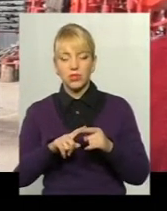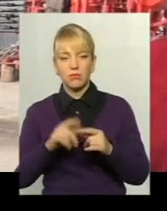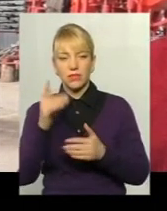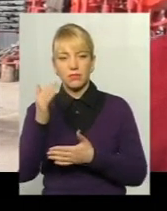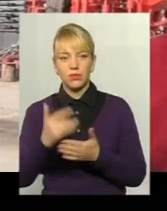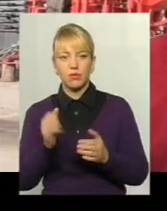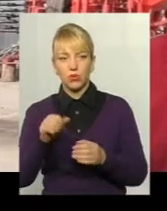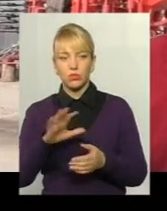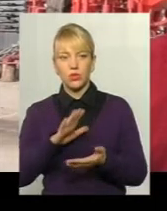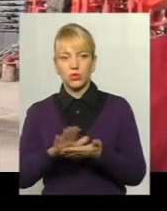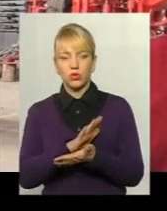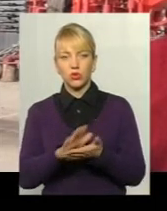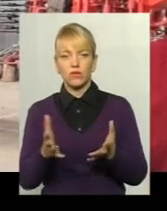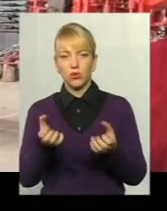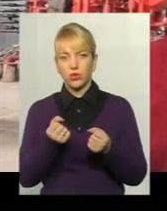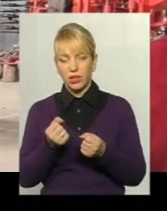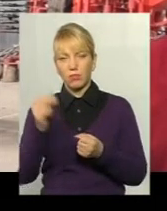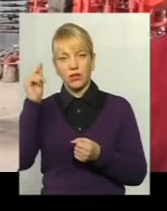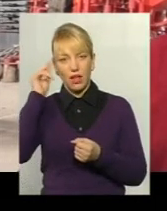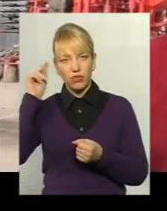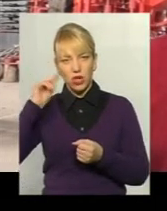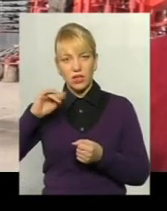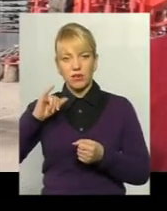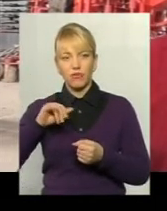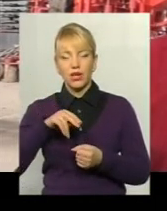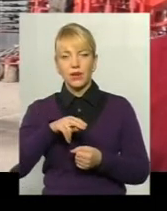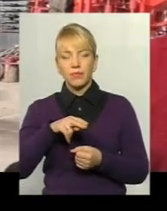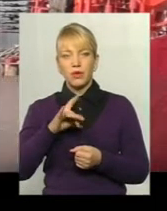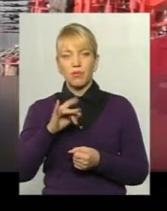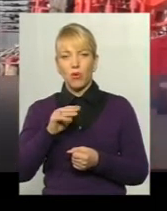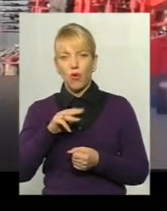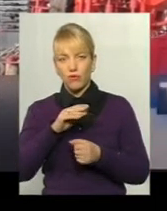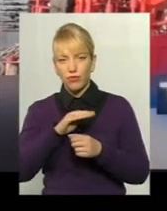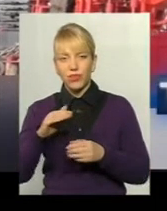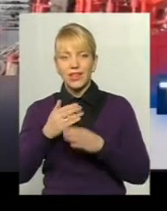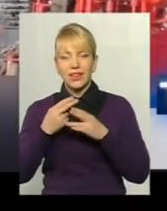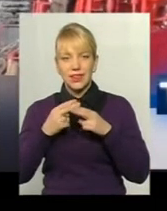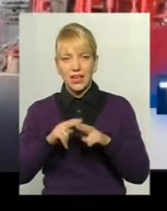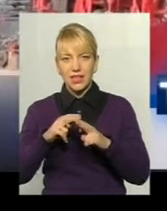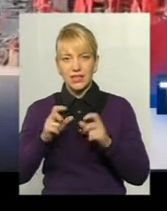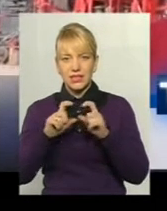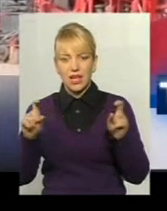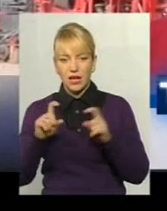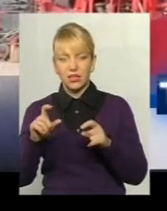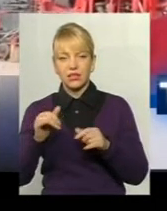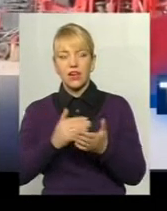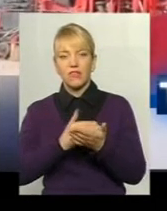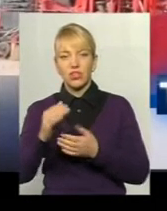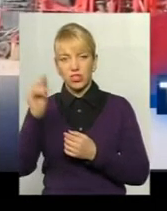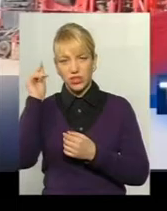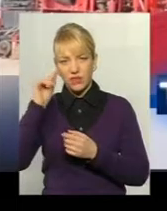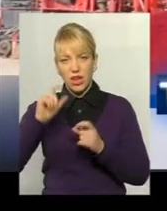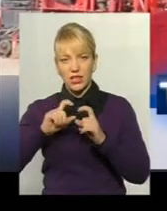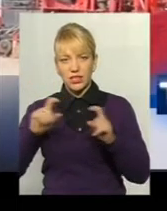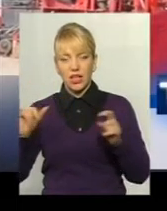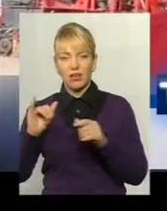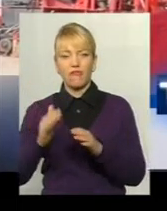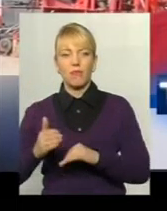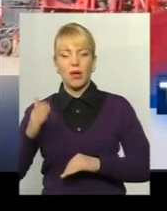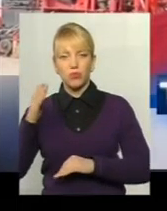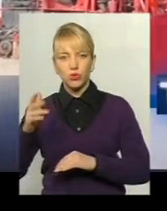безплатно отримати навчання в профтехзакладах, наших вищих національних закладах і в